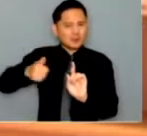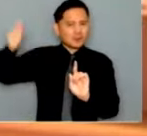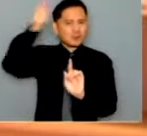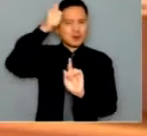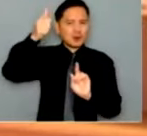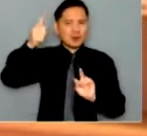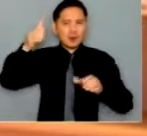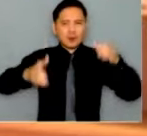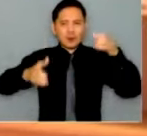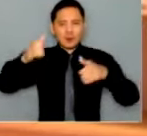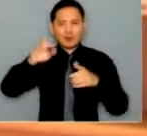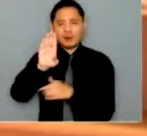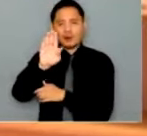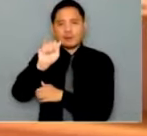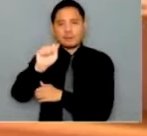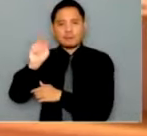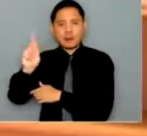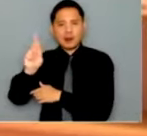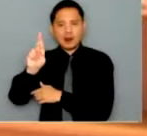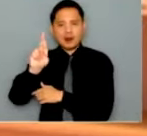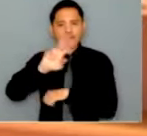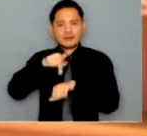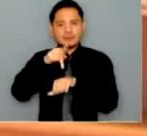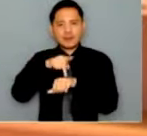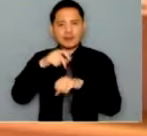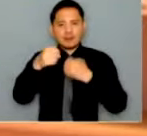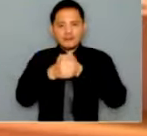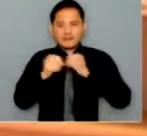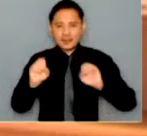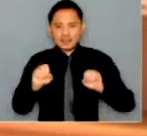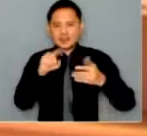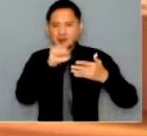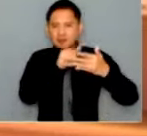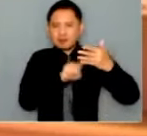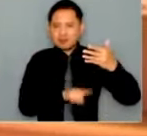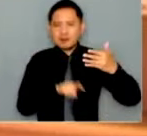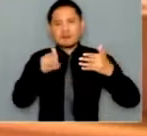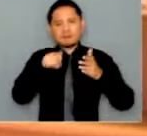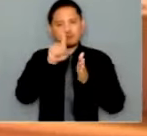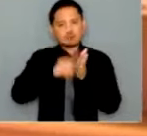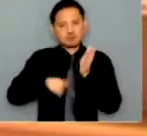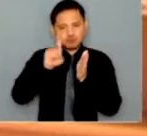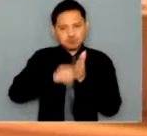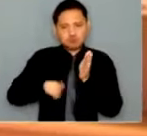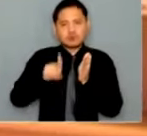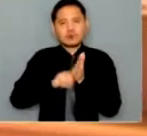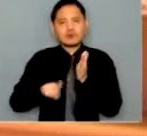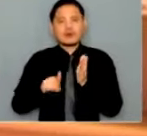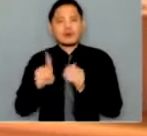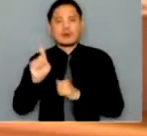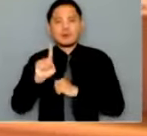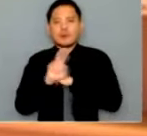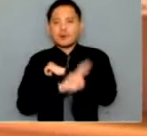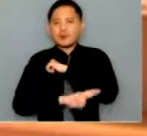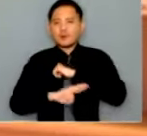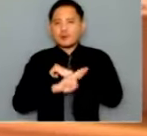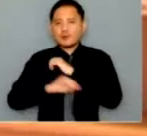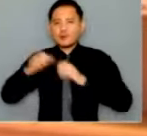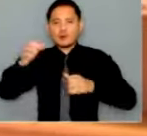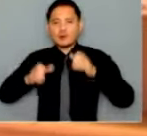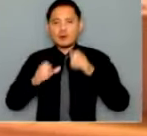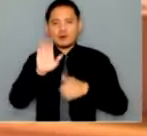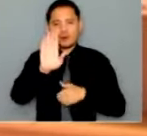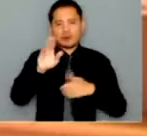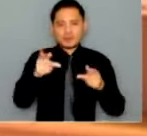the Philippines Office o sa Office of the Clerk of Court sa pinakamalapit na Regional Trial Court sa lugar kung